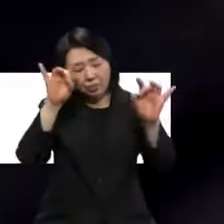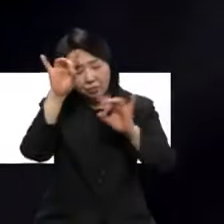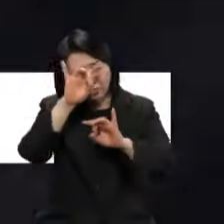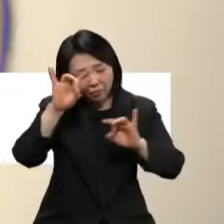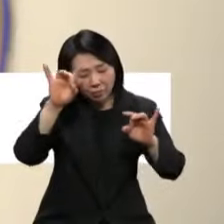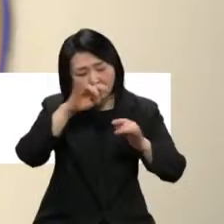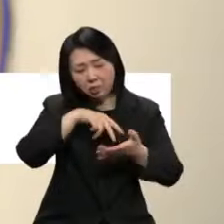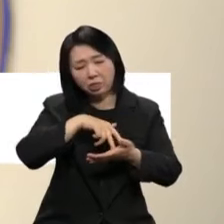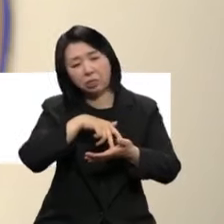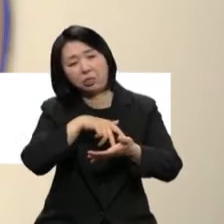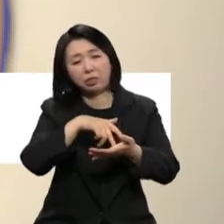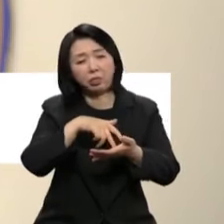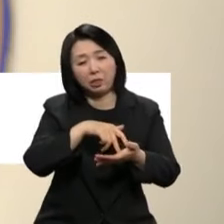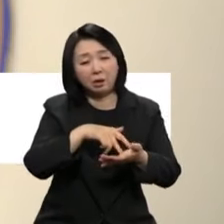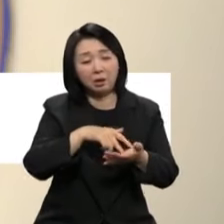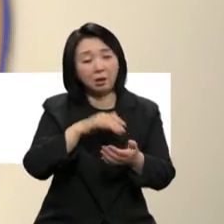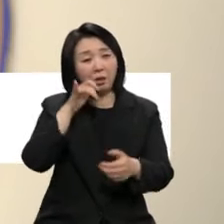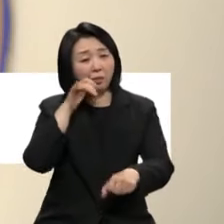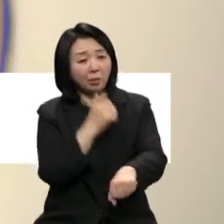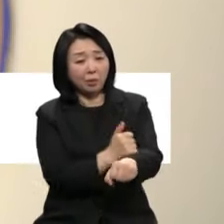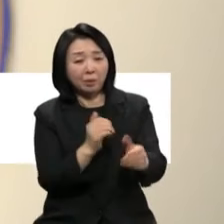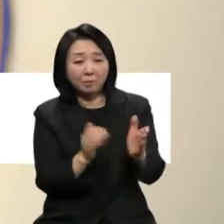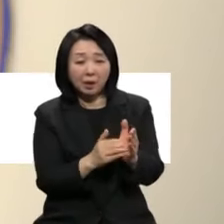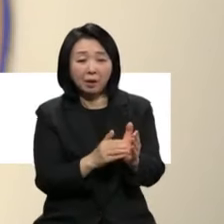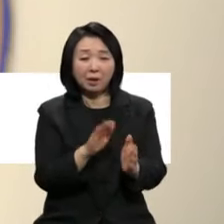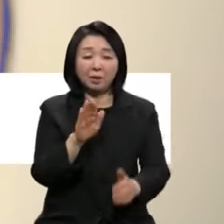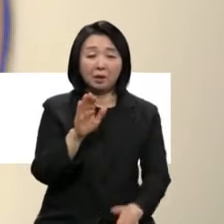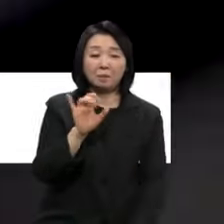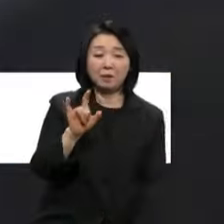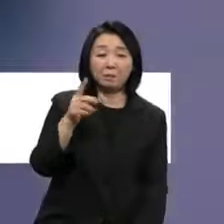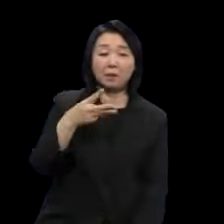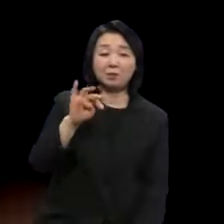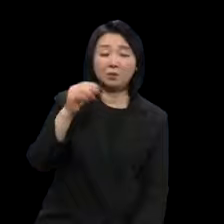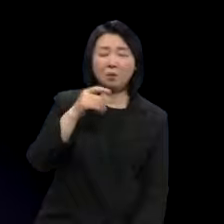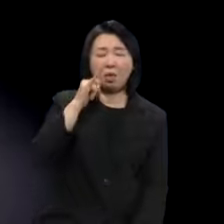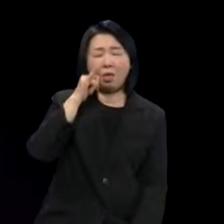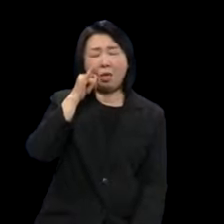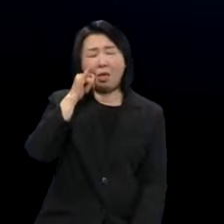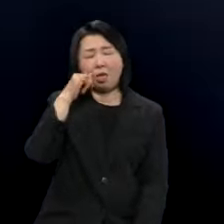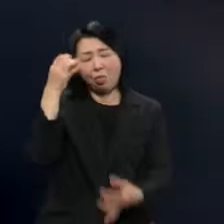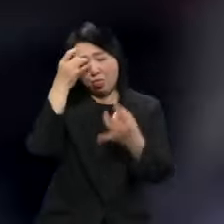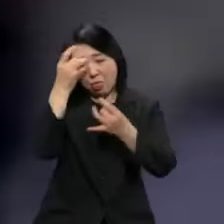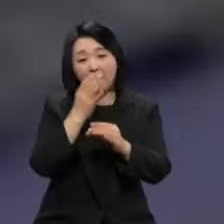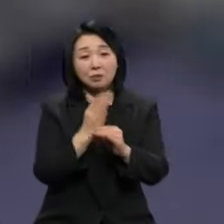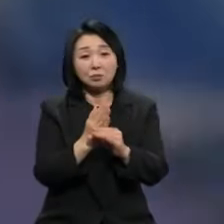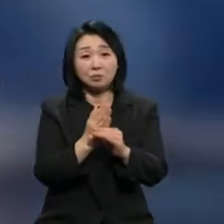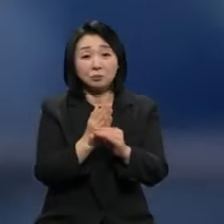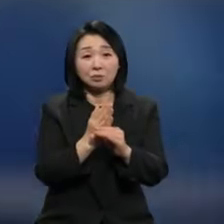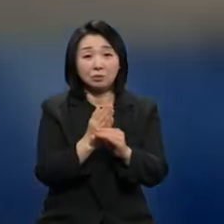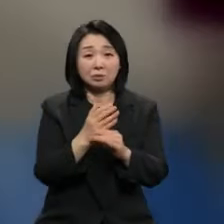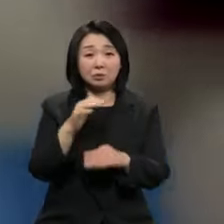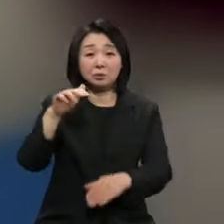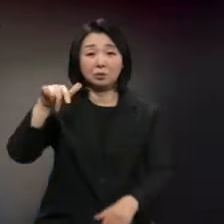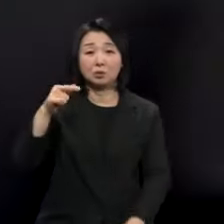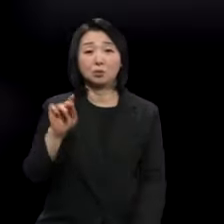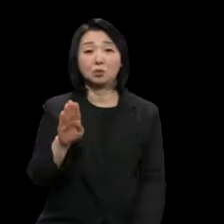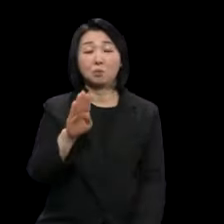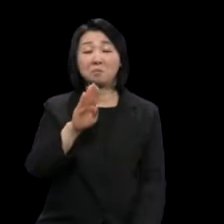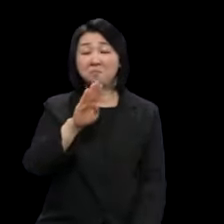보였었고요. 중독성이 강한 그런 메페테론을 중독 상태였기 때문에. 좀비 마약으로 알려진 신종 마약에 취한